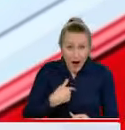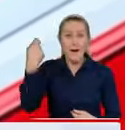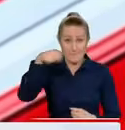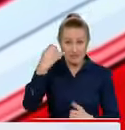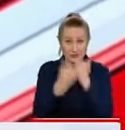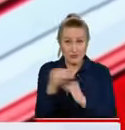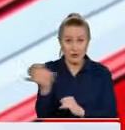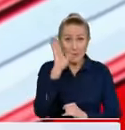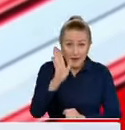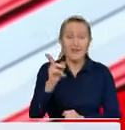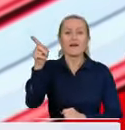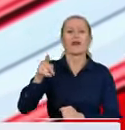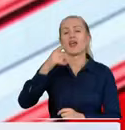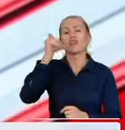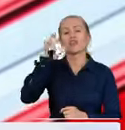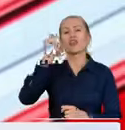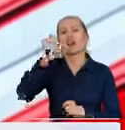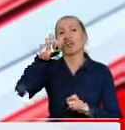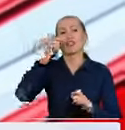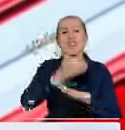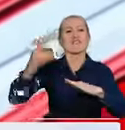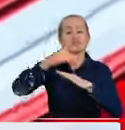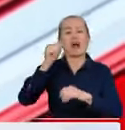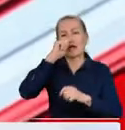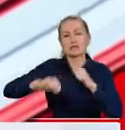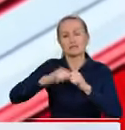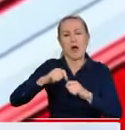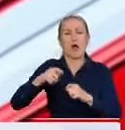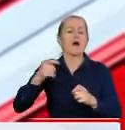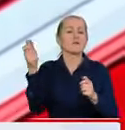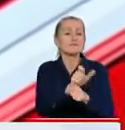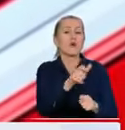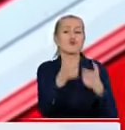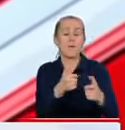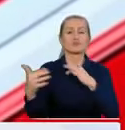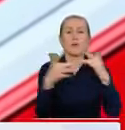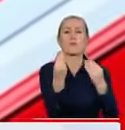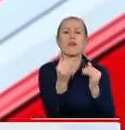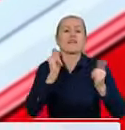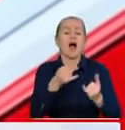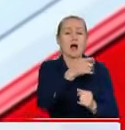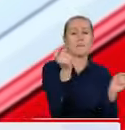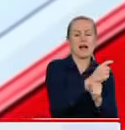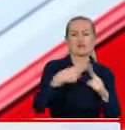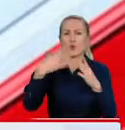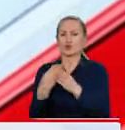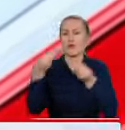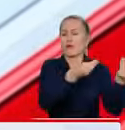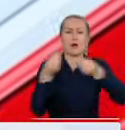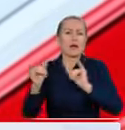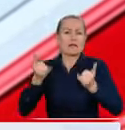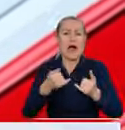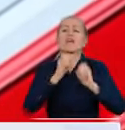natychmiast zlecić Najwyższej Izbie Kontroli audyt przepływów finansowych pomiędzy państwem a Kościołem, wyjaśnić kwestię opodatkowania